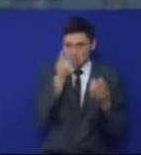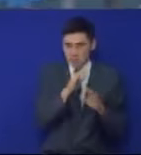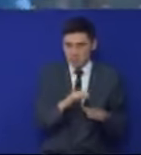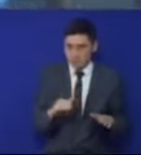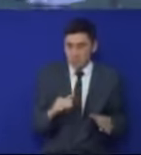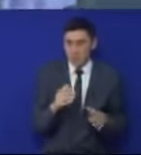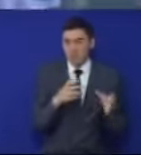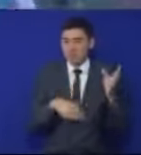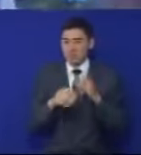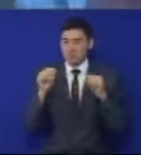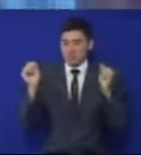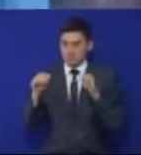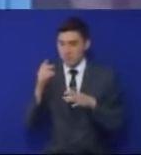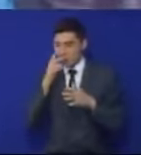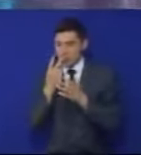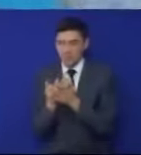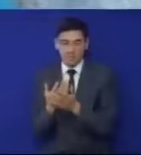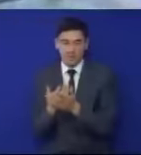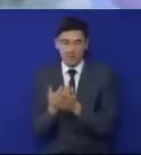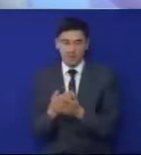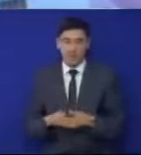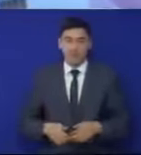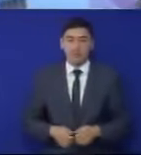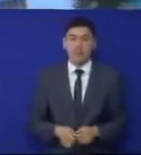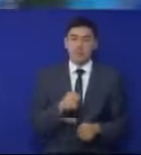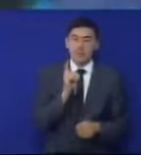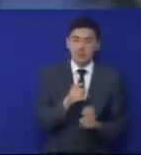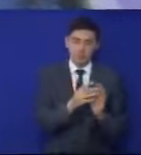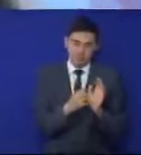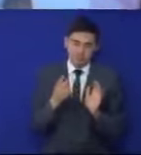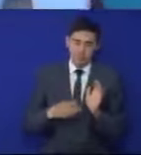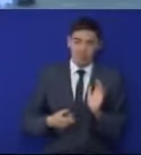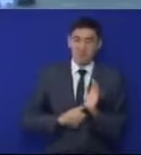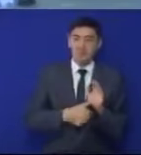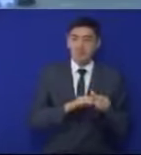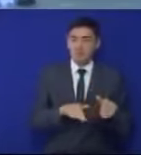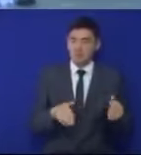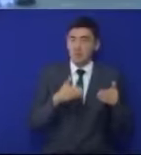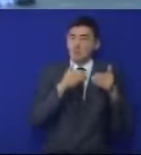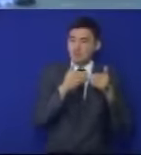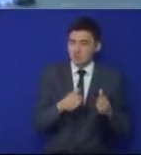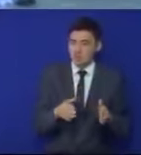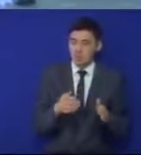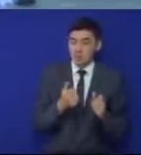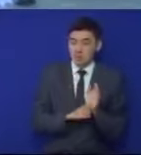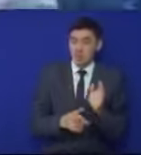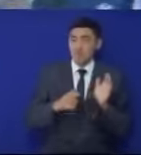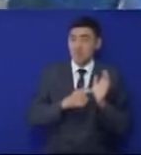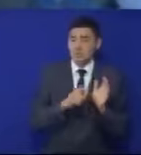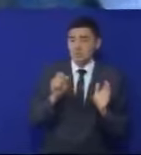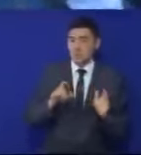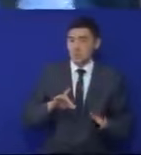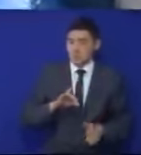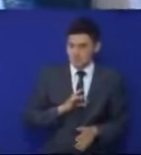все это для нынешних выпускников. В этом году стены школ покидают 1926 ребят. 67 из них защитили аттестат